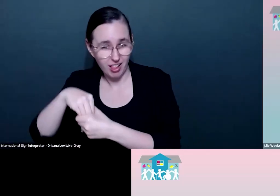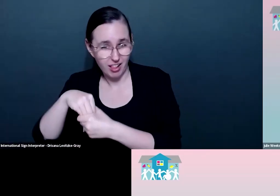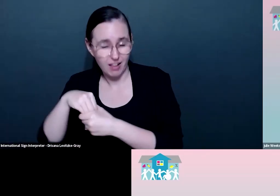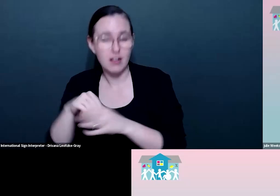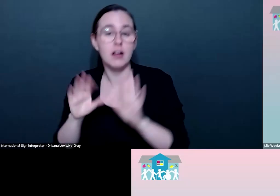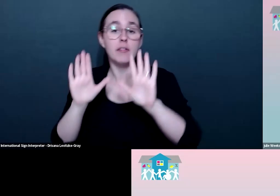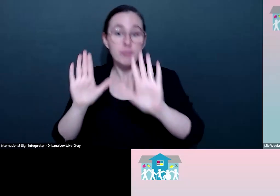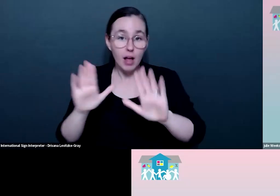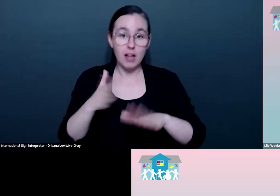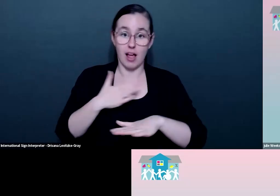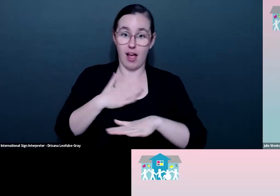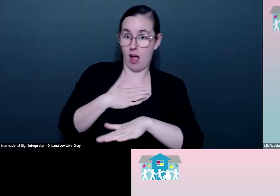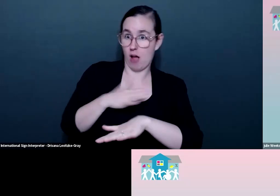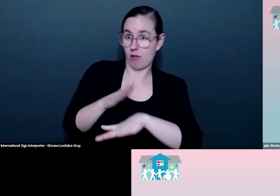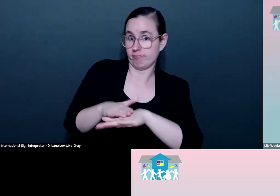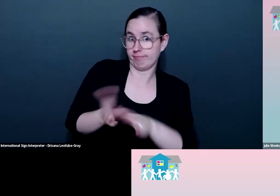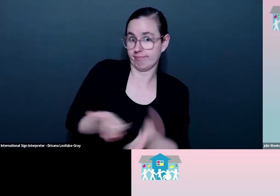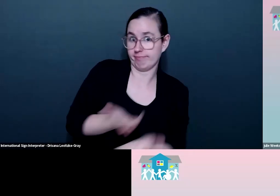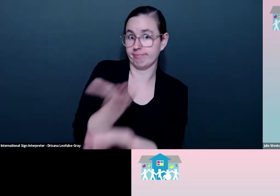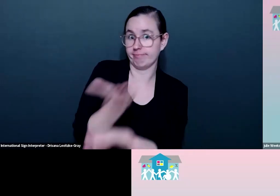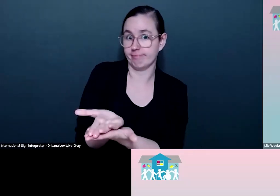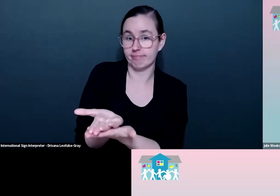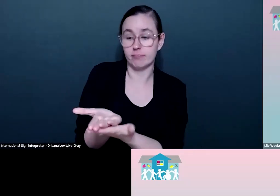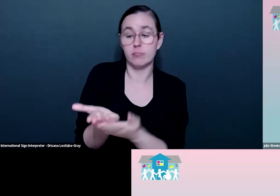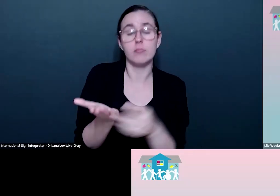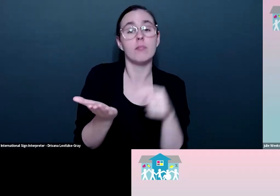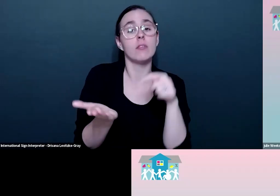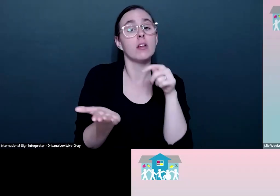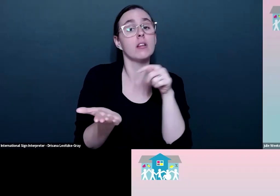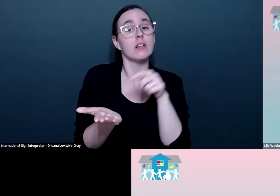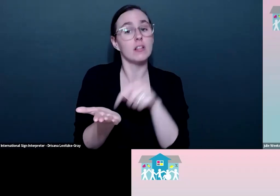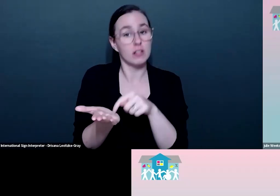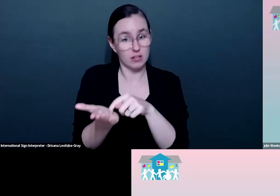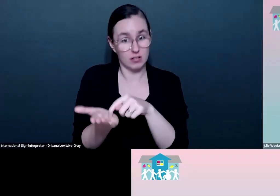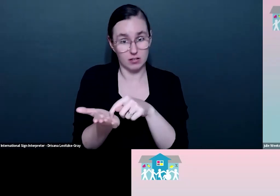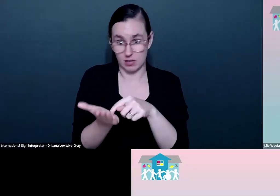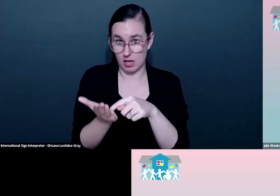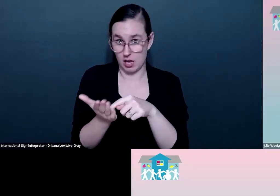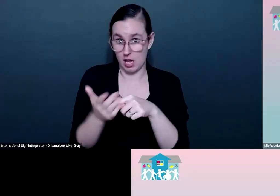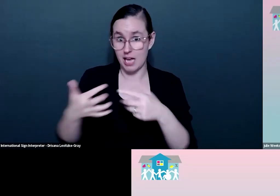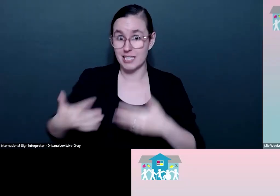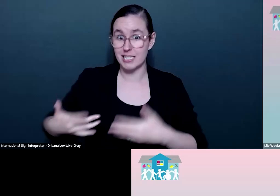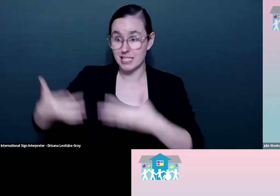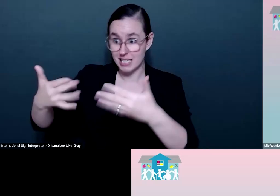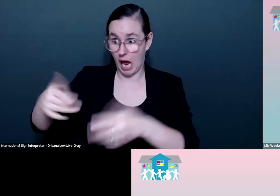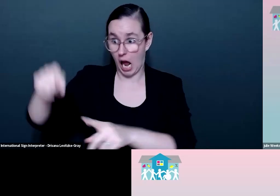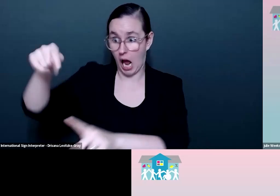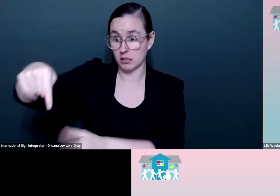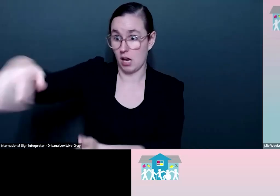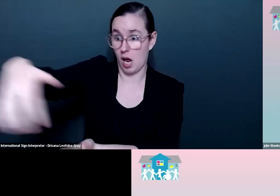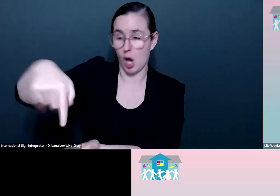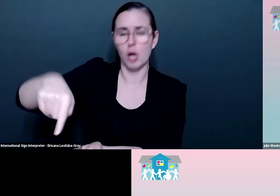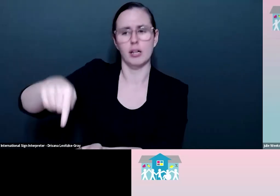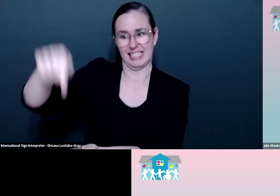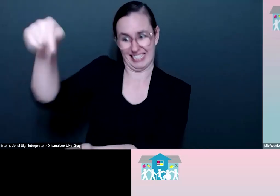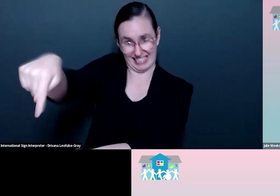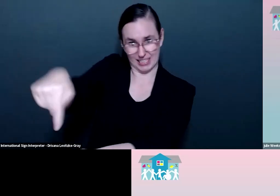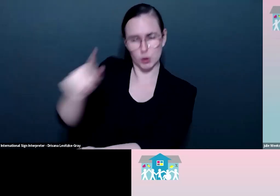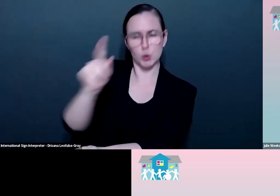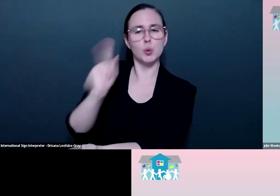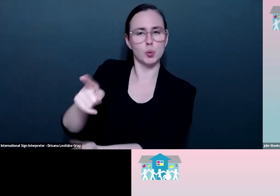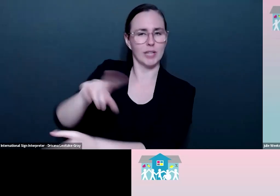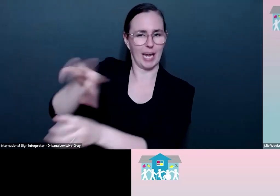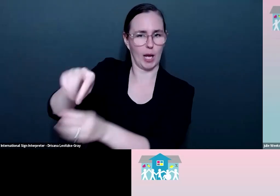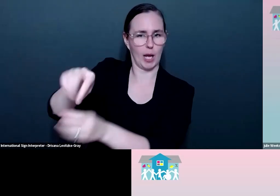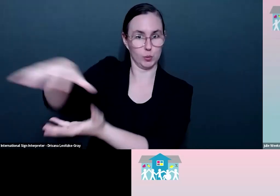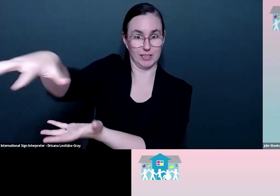il faut prendre en considération que tous les stages de collection de données soient inclusifs, ce